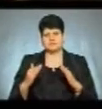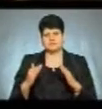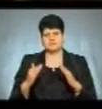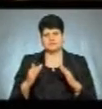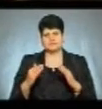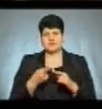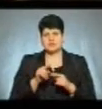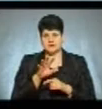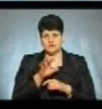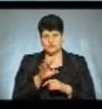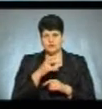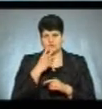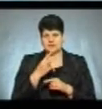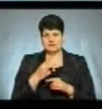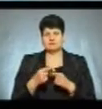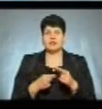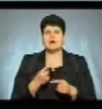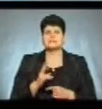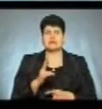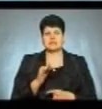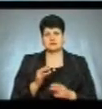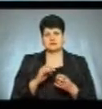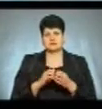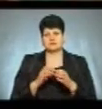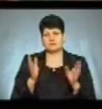На цих фото – наслідки негоди.